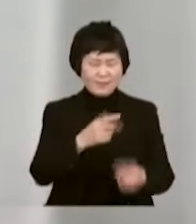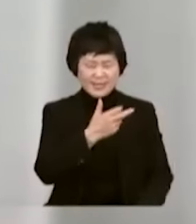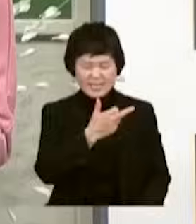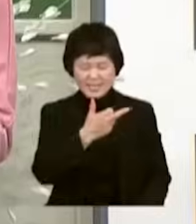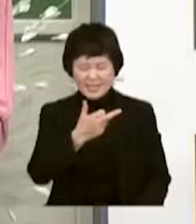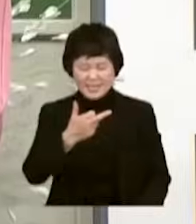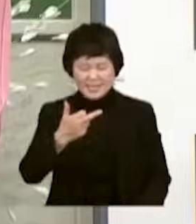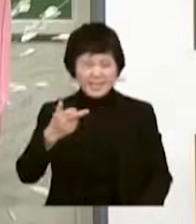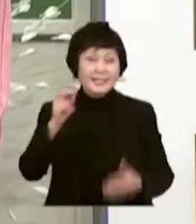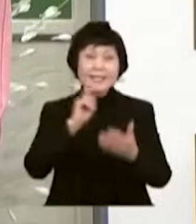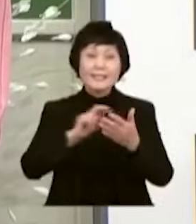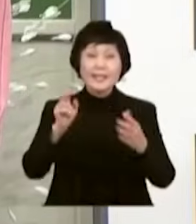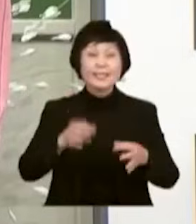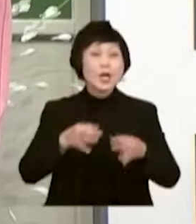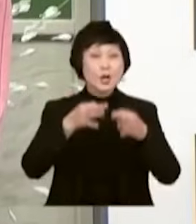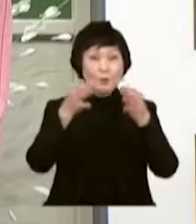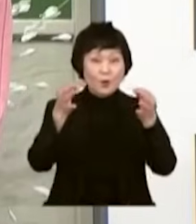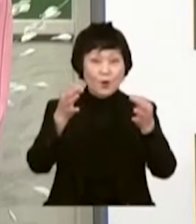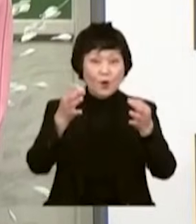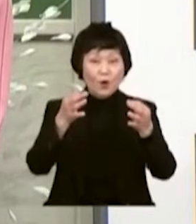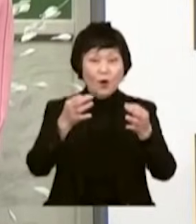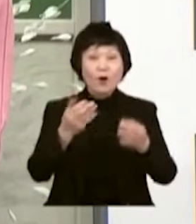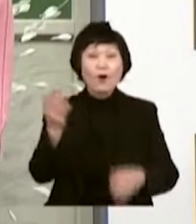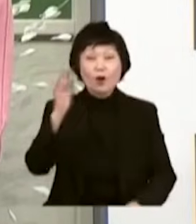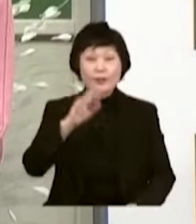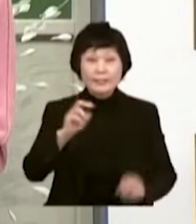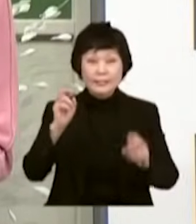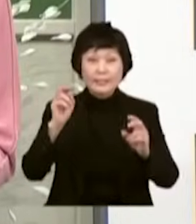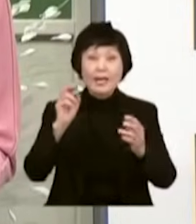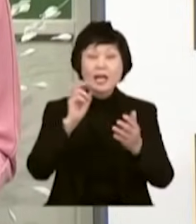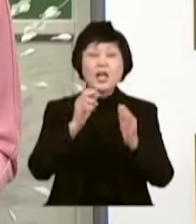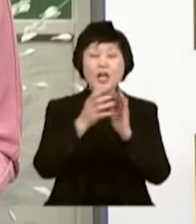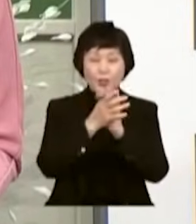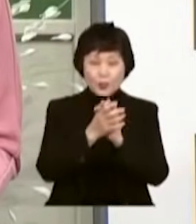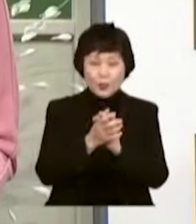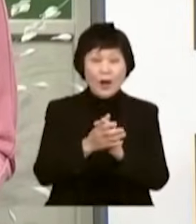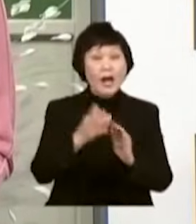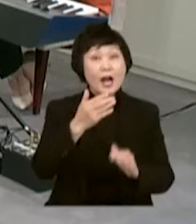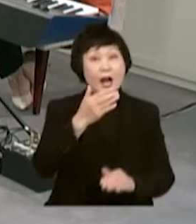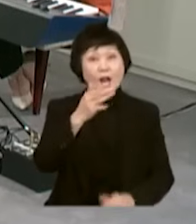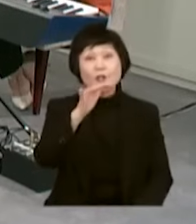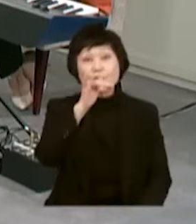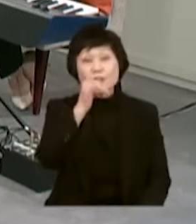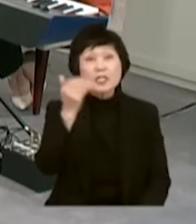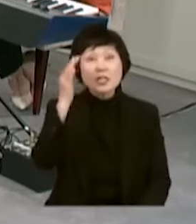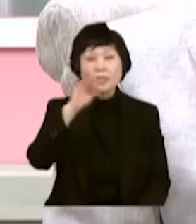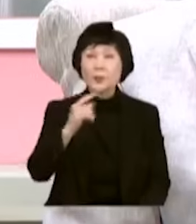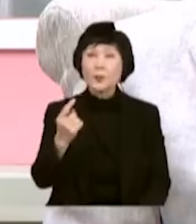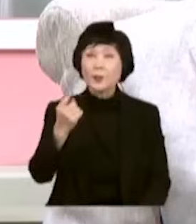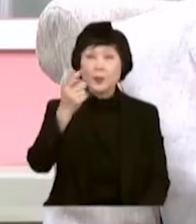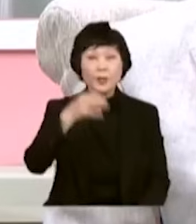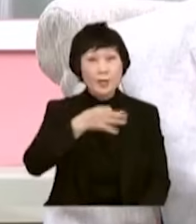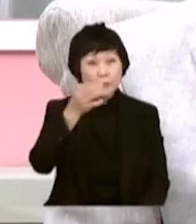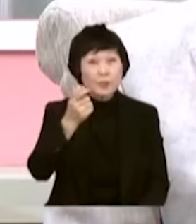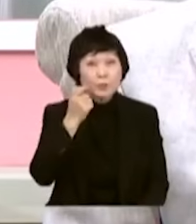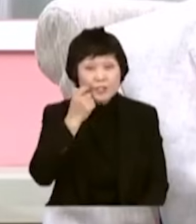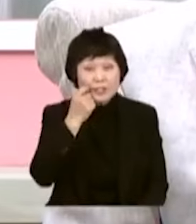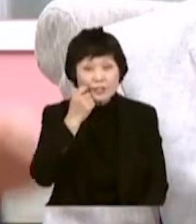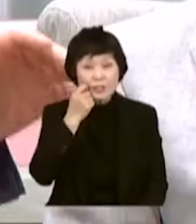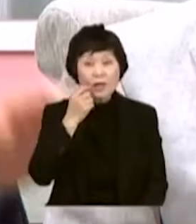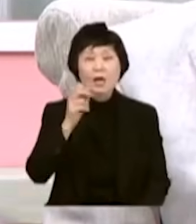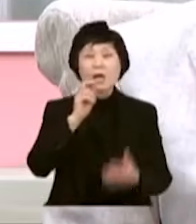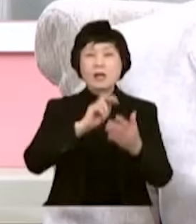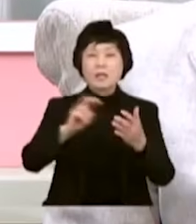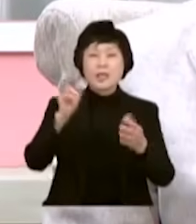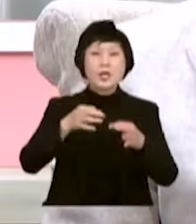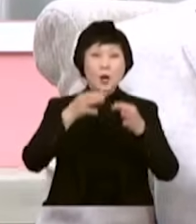그렇게 찬양을 아니 근데 기도할 수 있는데 이거는 높이 부르는 거 아니에요? 이거는 아니, 뭐 그게 찬양을 또 힘이 깨다 보면 힘이 빠지니까 네. 또